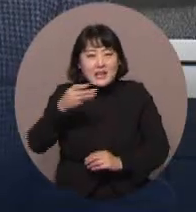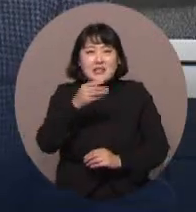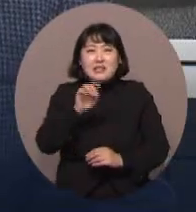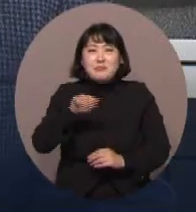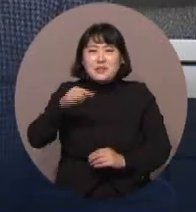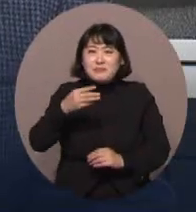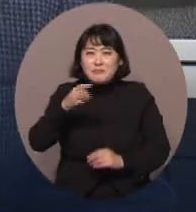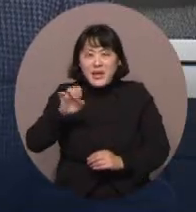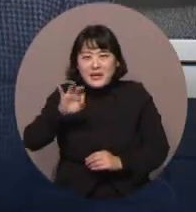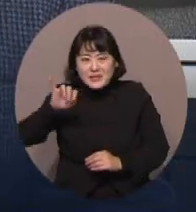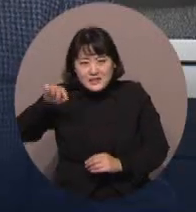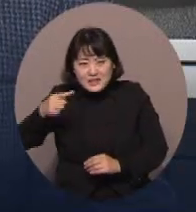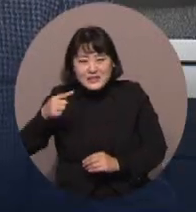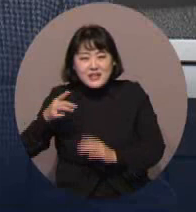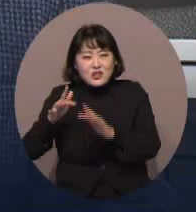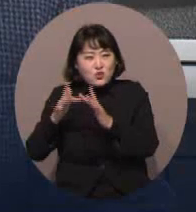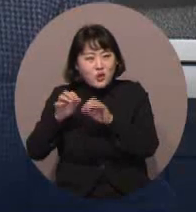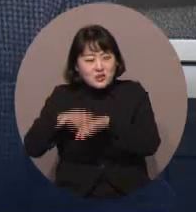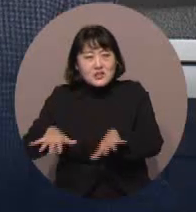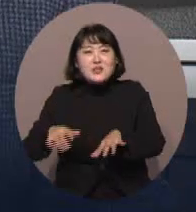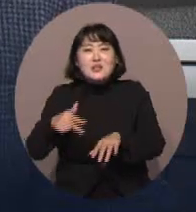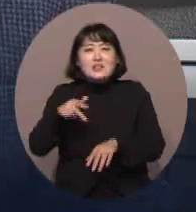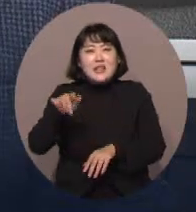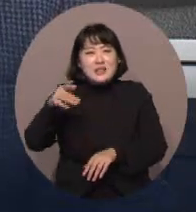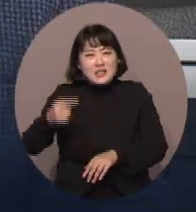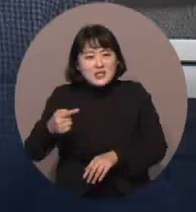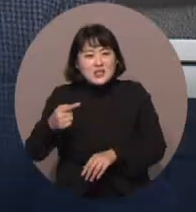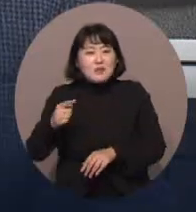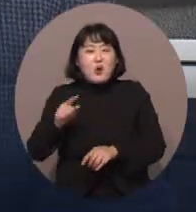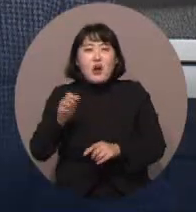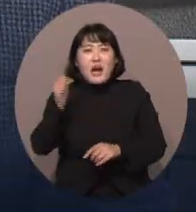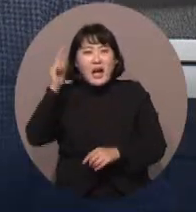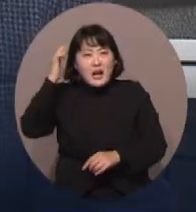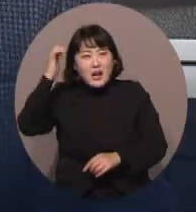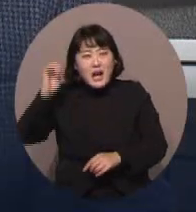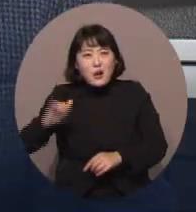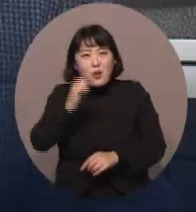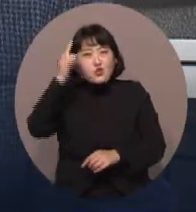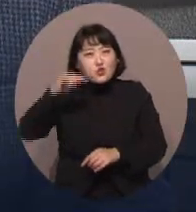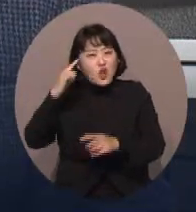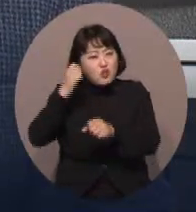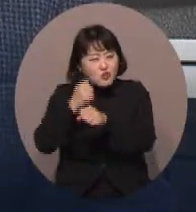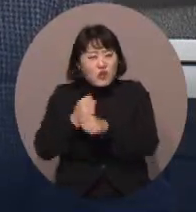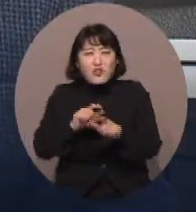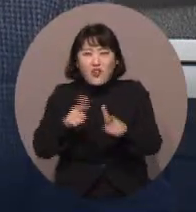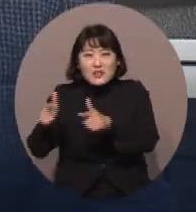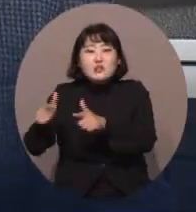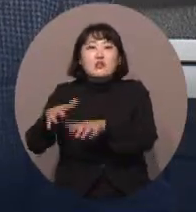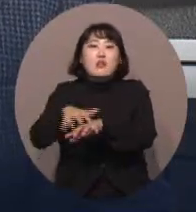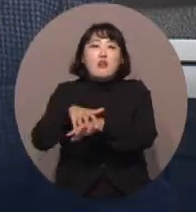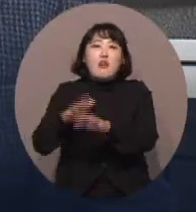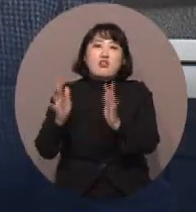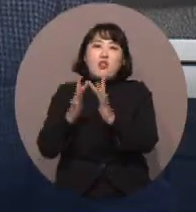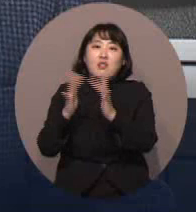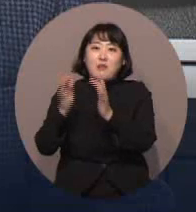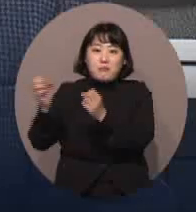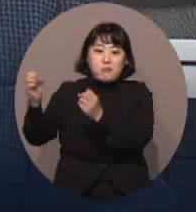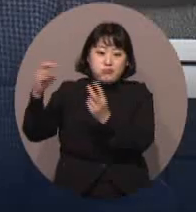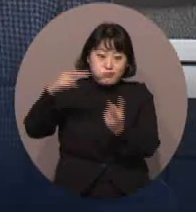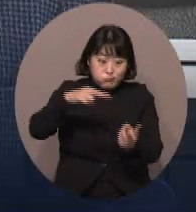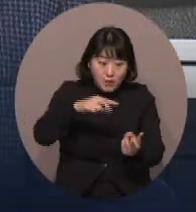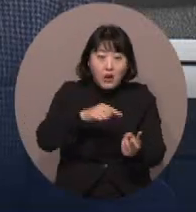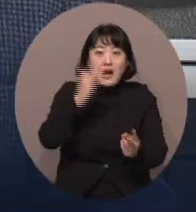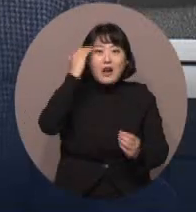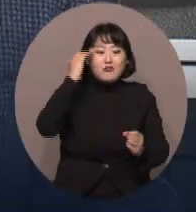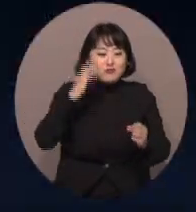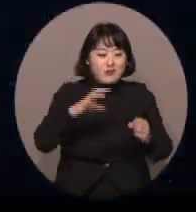그리고 제트추진연구소, 항우연, 그리고 애트리까지 이렇게 거쳐가면서 네트워크를 구성해서 동영상이 플레이됐다는 것은 세계 최초라고